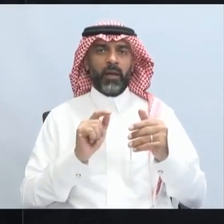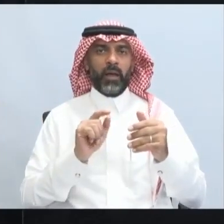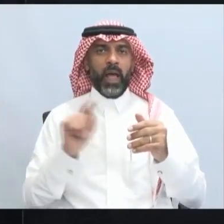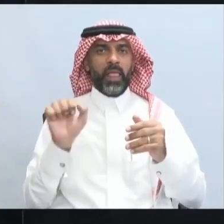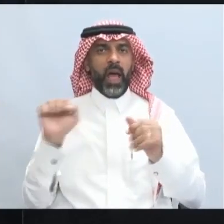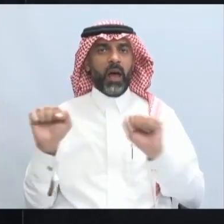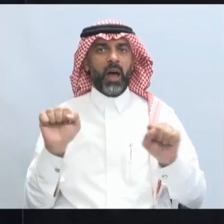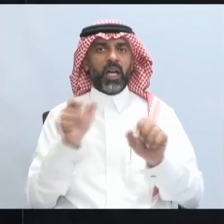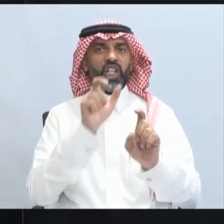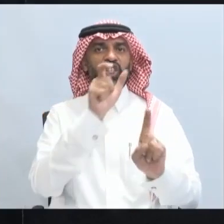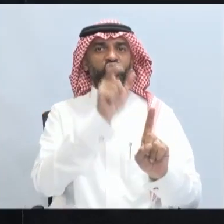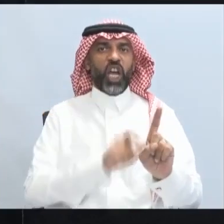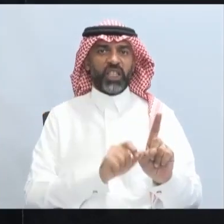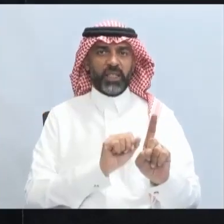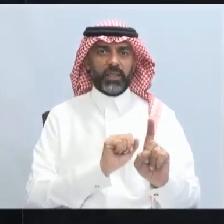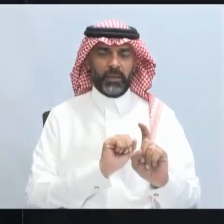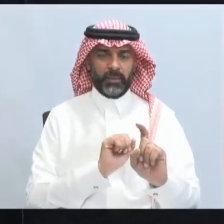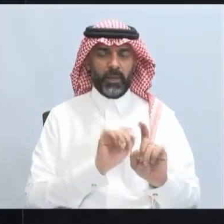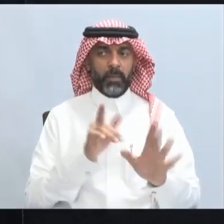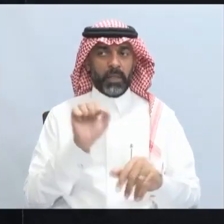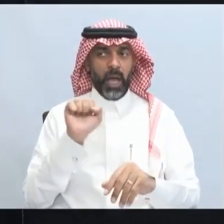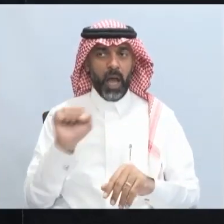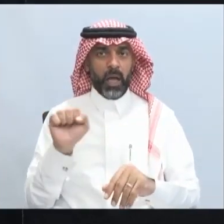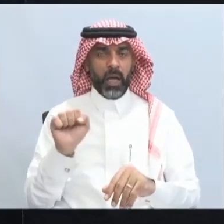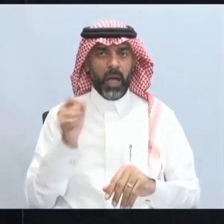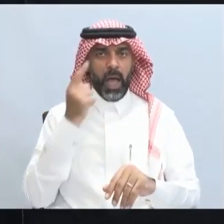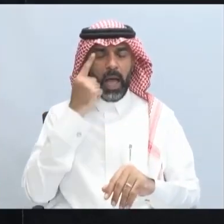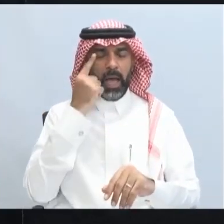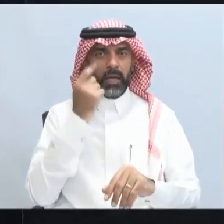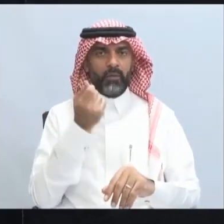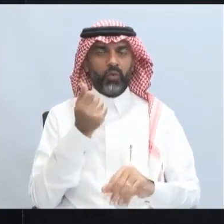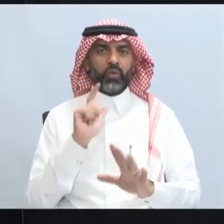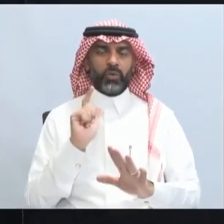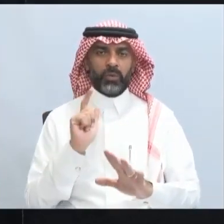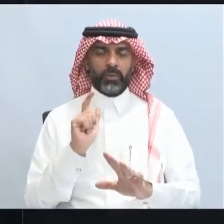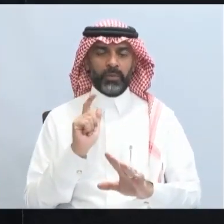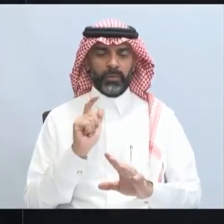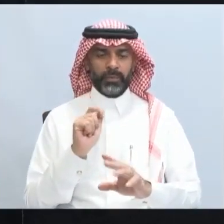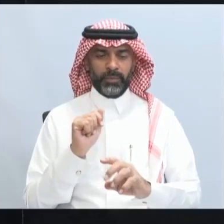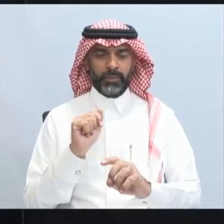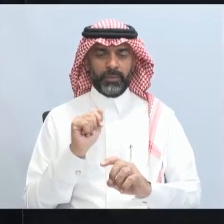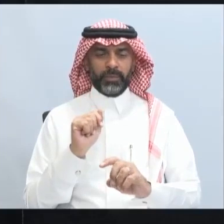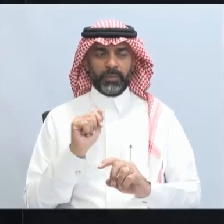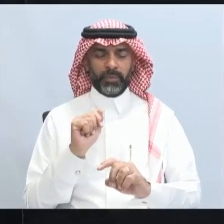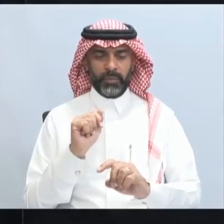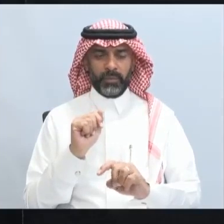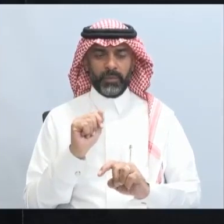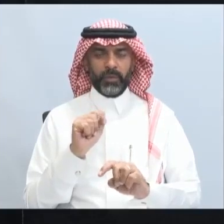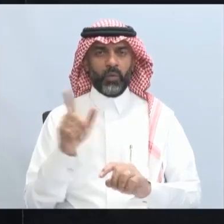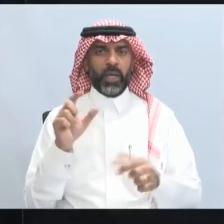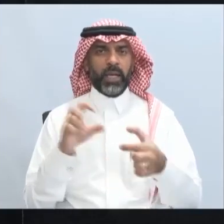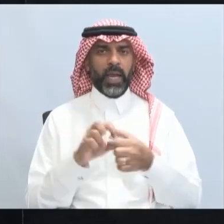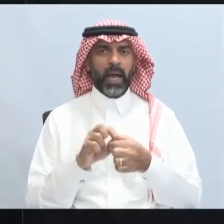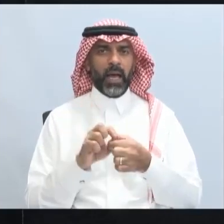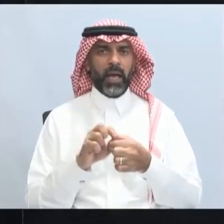الشخصيه واما الحقوق العينيه وهي فانها ترد على الاموال وهي علاقه